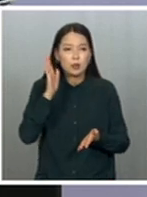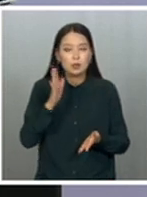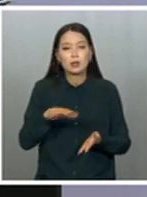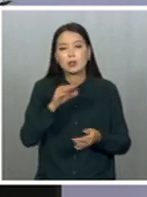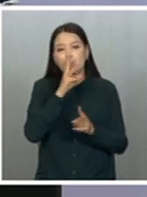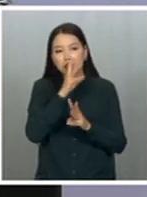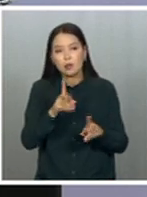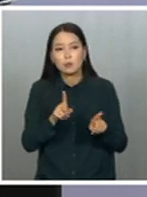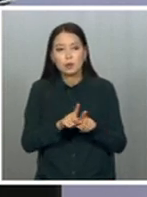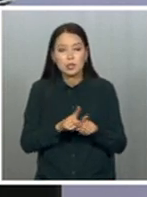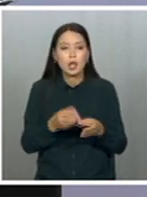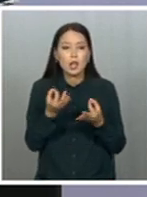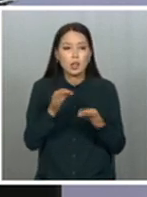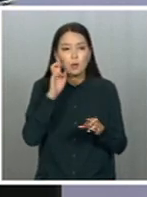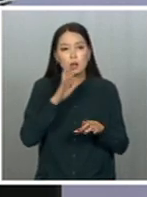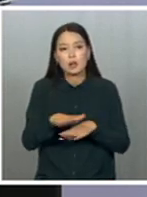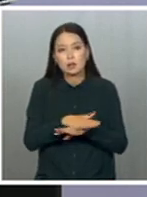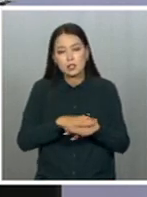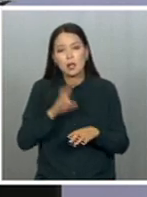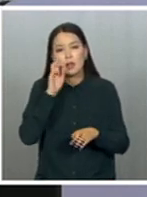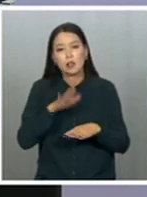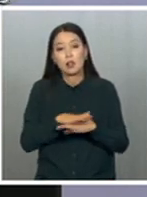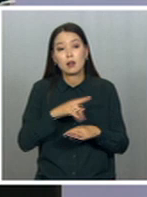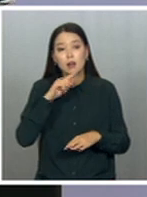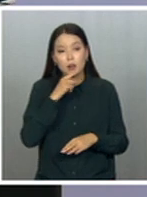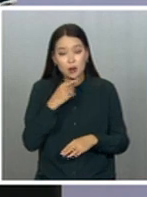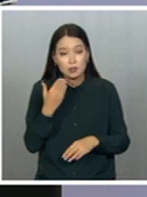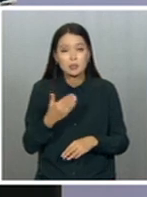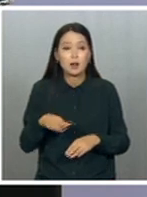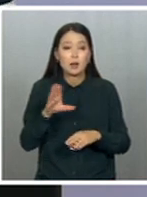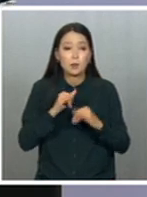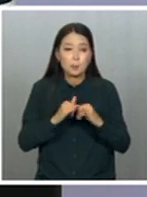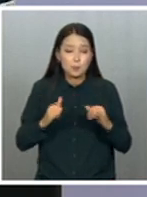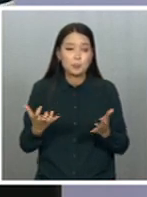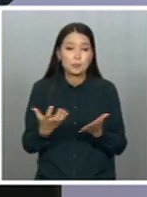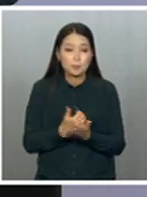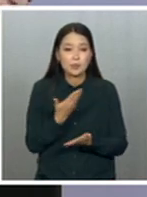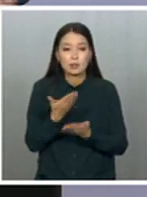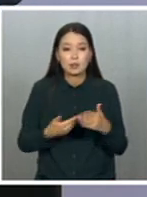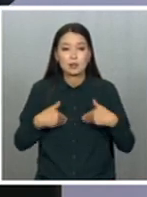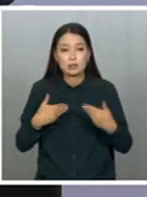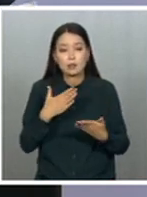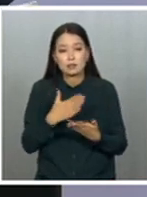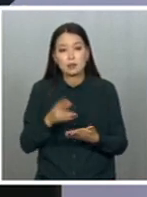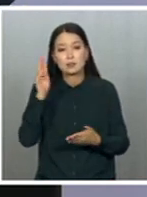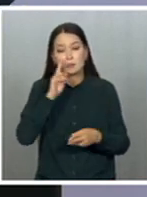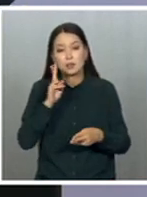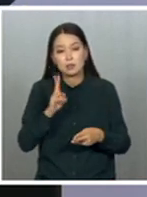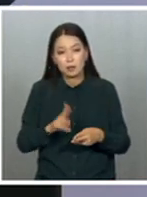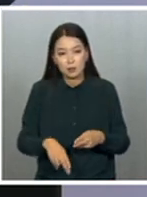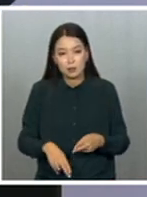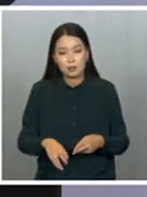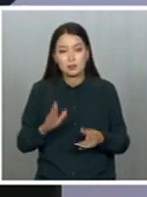дарыған тәуелсіз елдің ел экономикасы шарықтай берсін деген ниеттеміз. Осымен бүгінгі